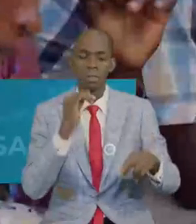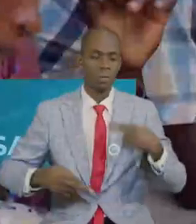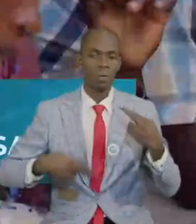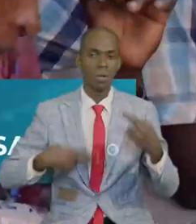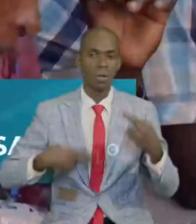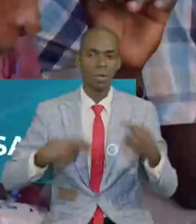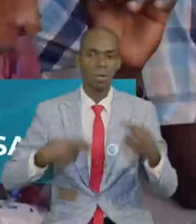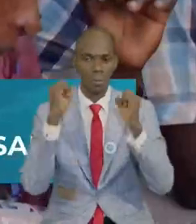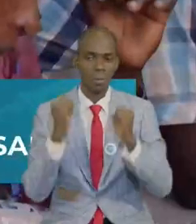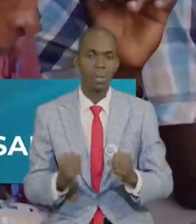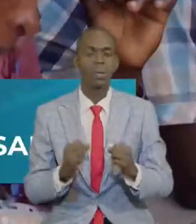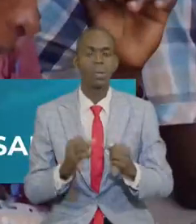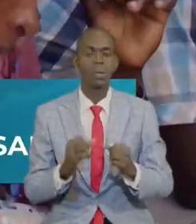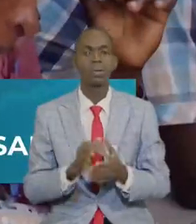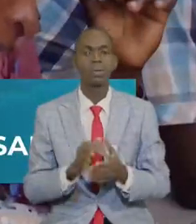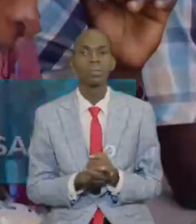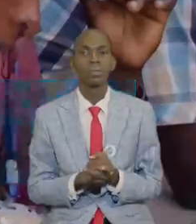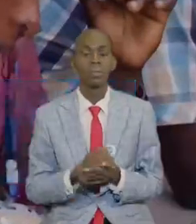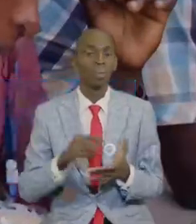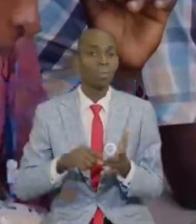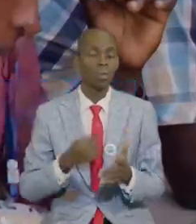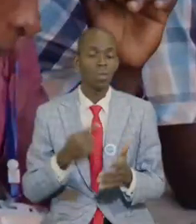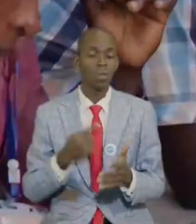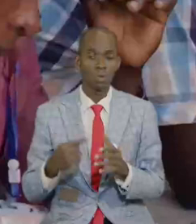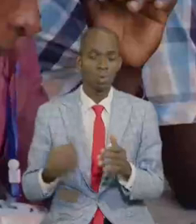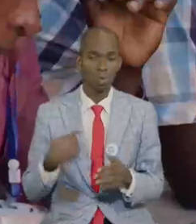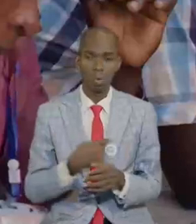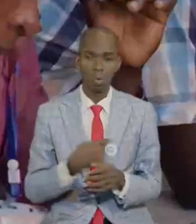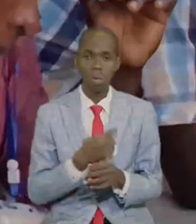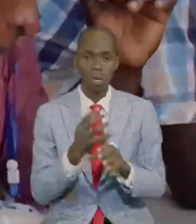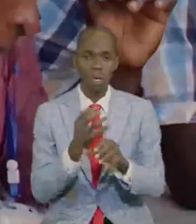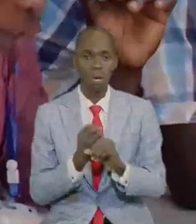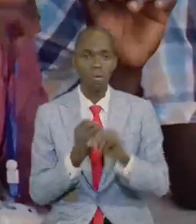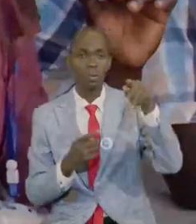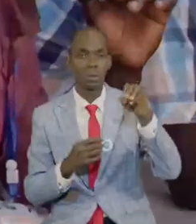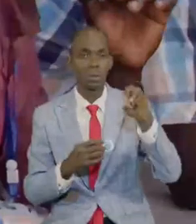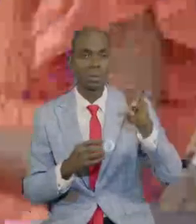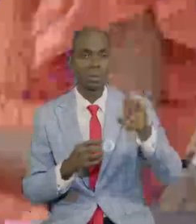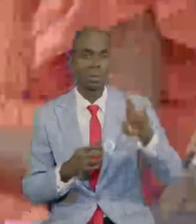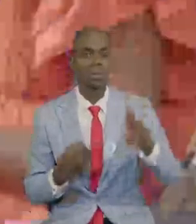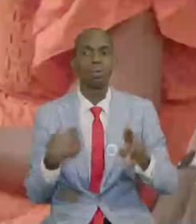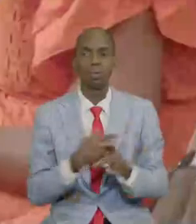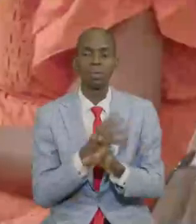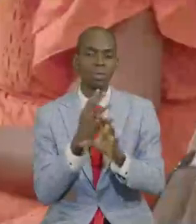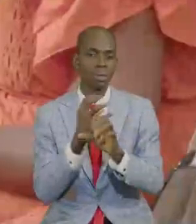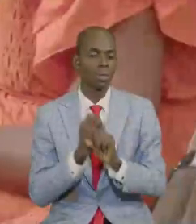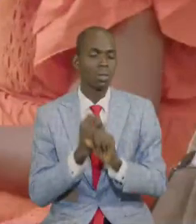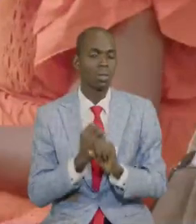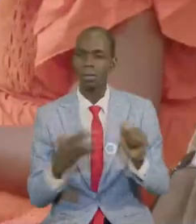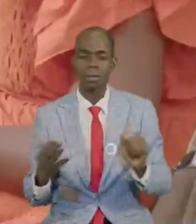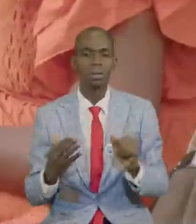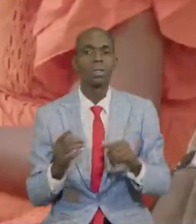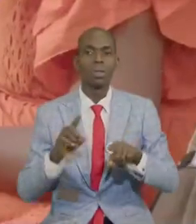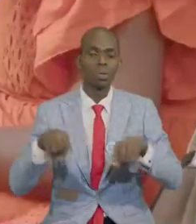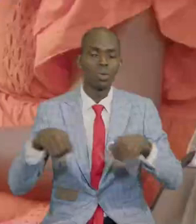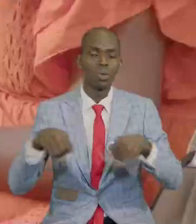c'est la puissance de réveil. Once we have all that. We have everything. Go and succeed. Et